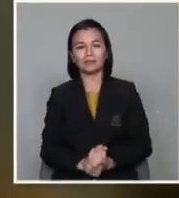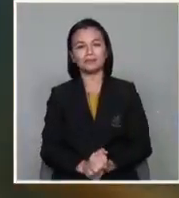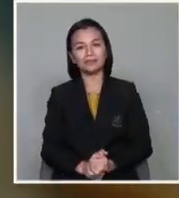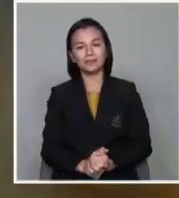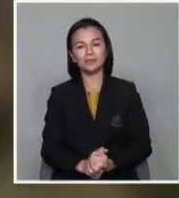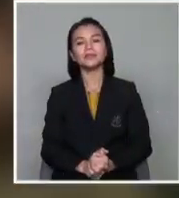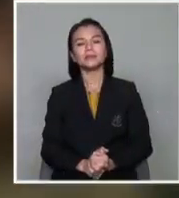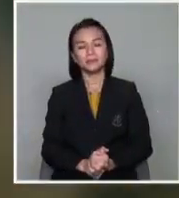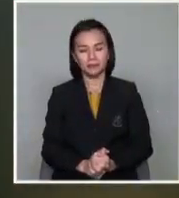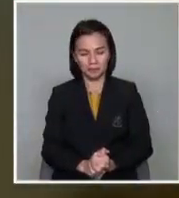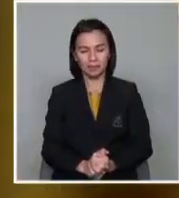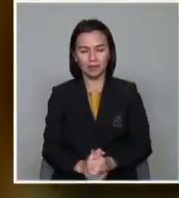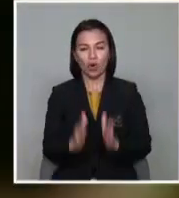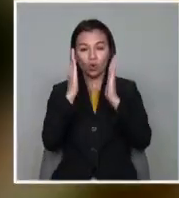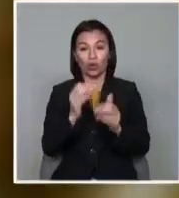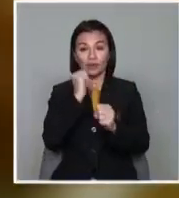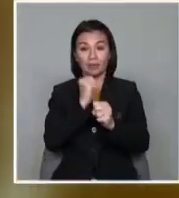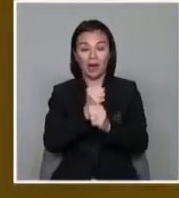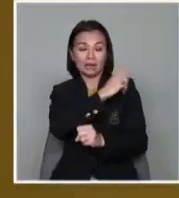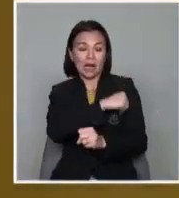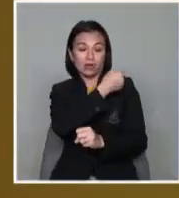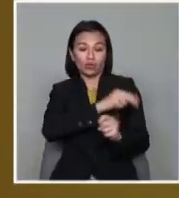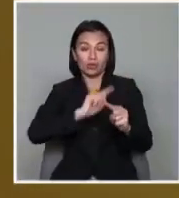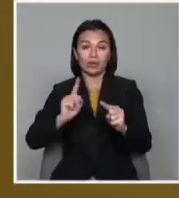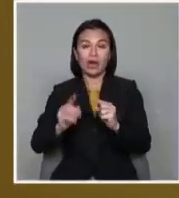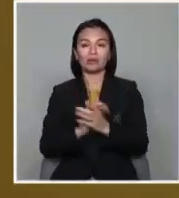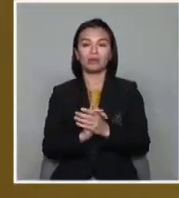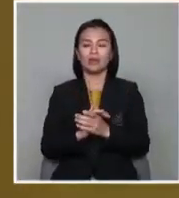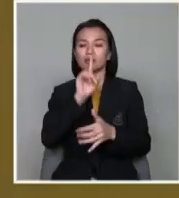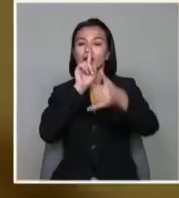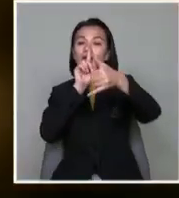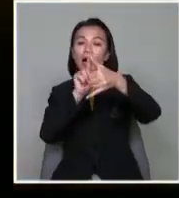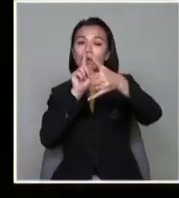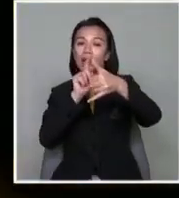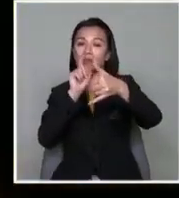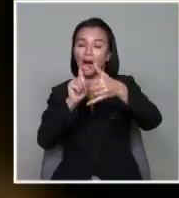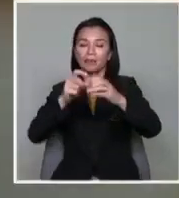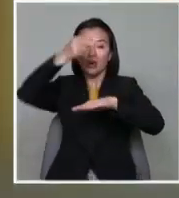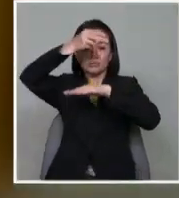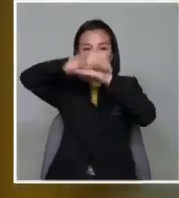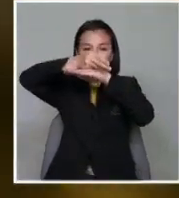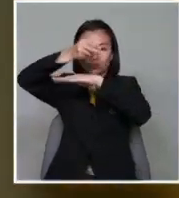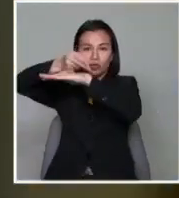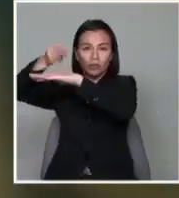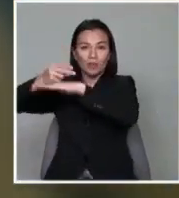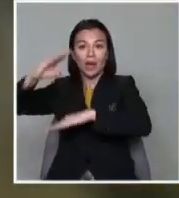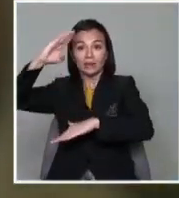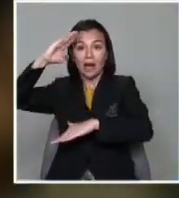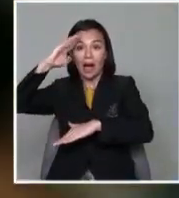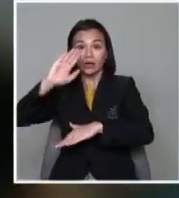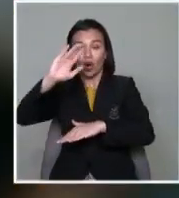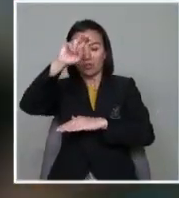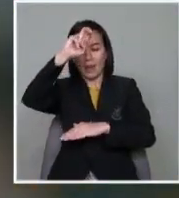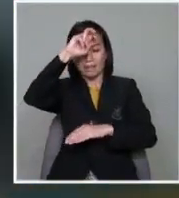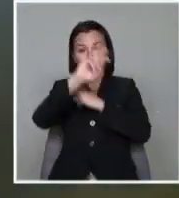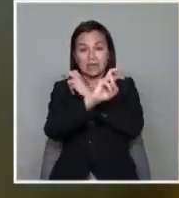ครัดขณะที่เจ้าหน้าที่เนี่ยก็อยู่ระหว่างการสอบสวนบุคคลและตรวจสอบกล้องวงจรปิดนะครับว่าทหารอียิปต์เนี่ยเดินทาง